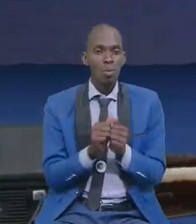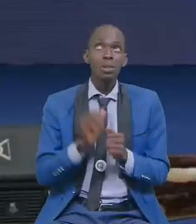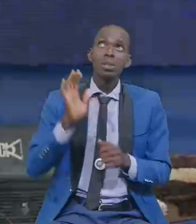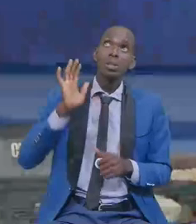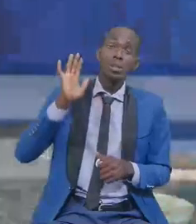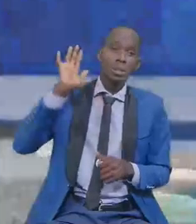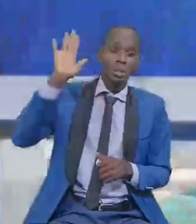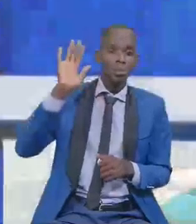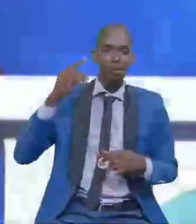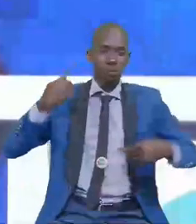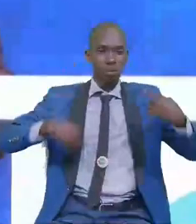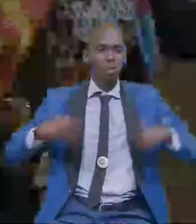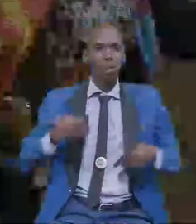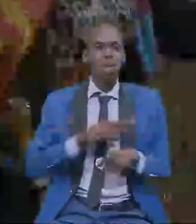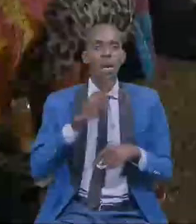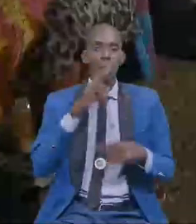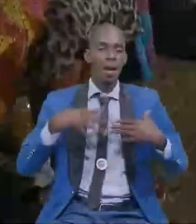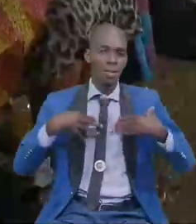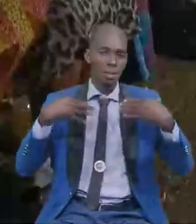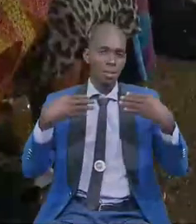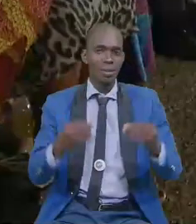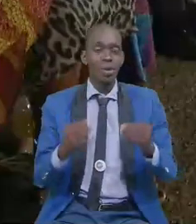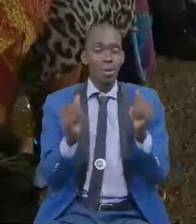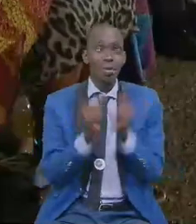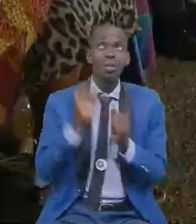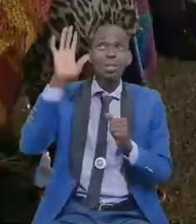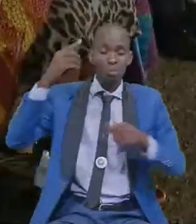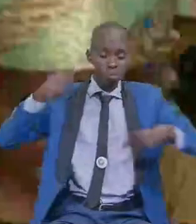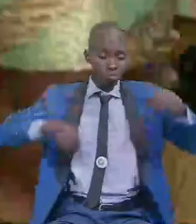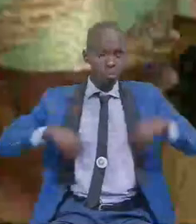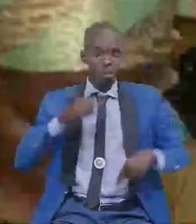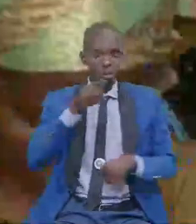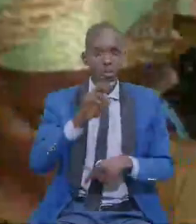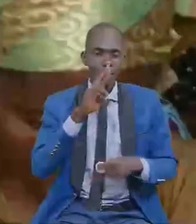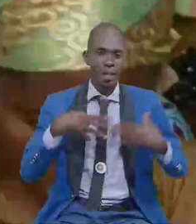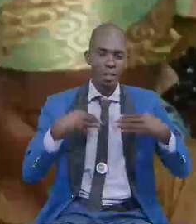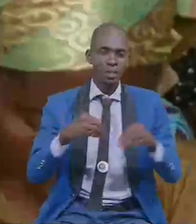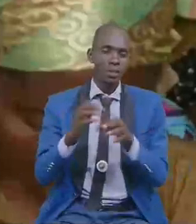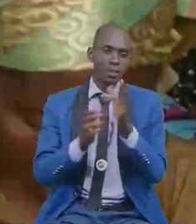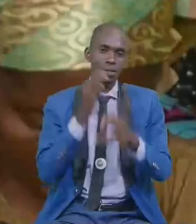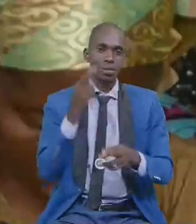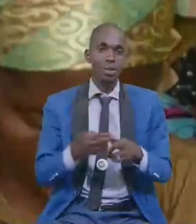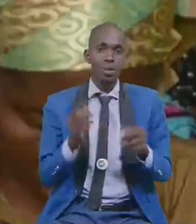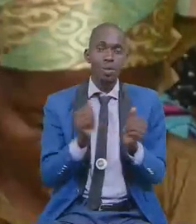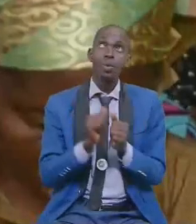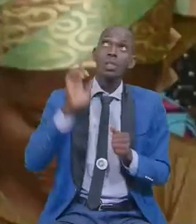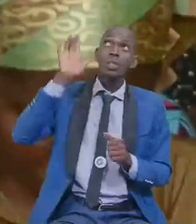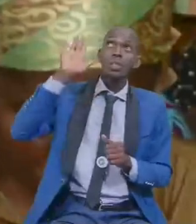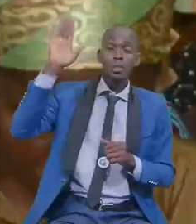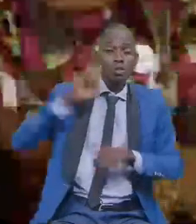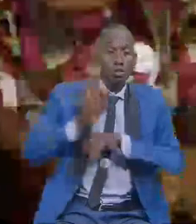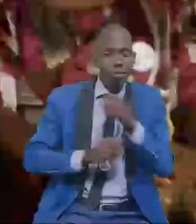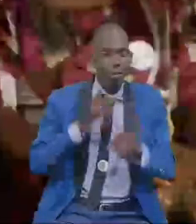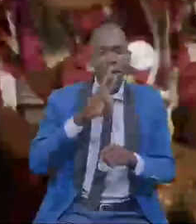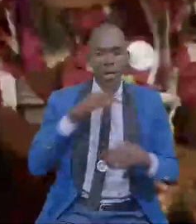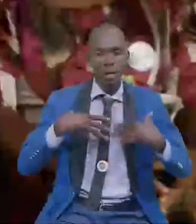Et c'est par ces maîtrises que nous sommes guéris. C'est par ces maîtrises que tu es guéri. C'est par ces souffrances que tu es